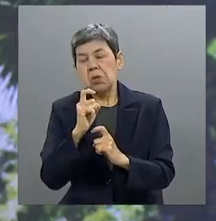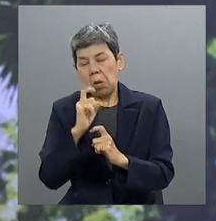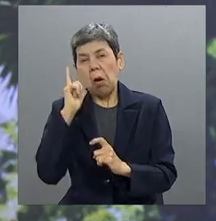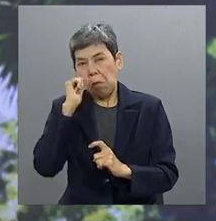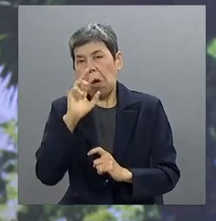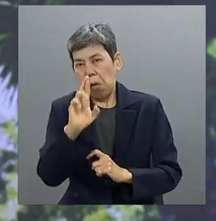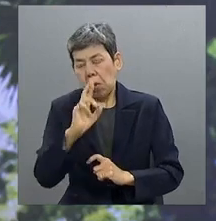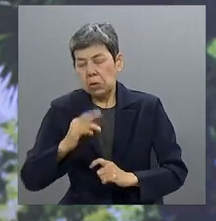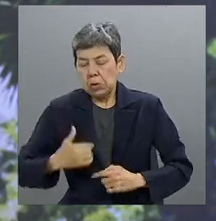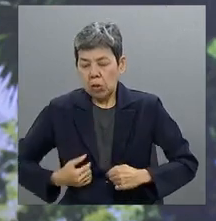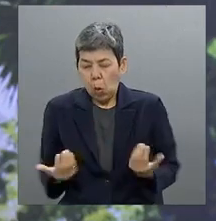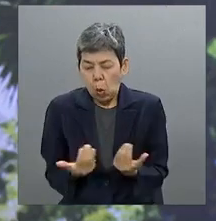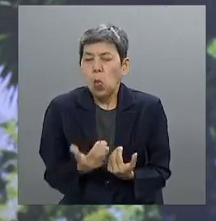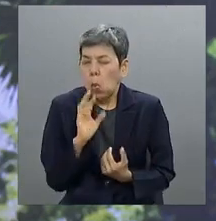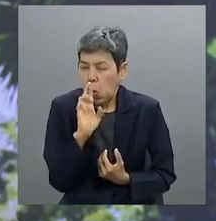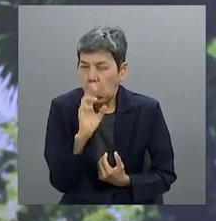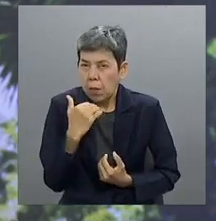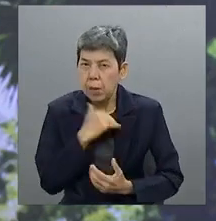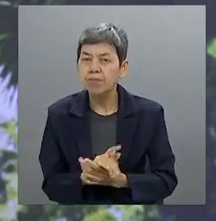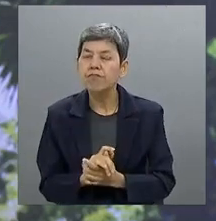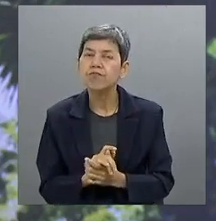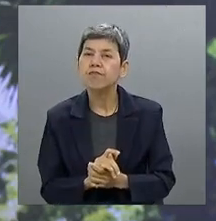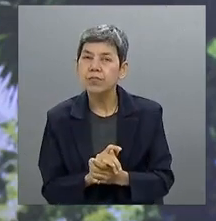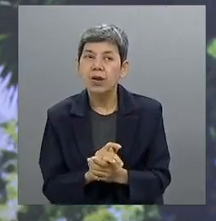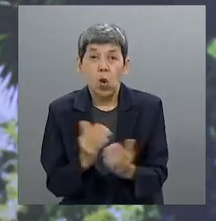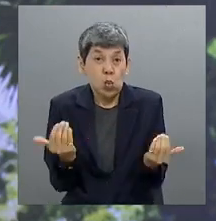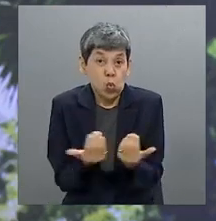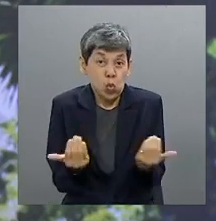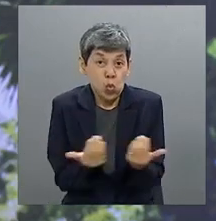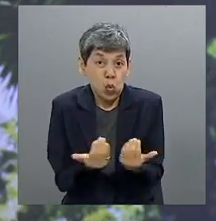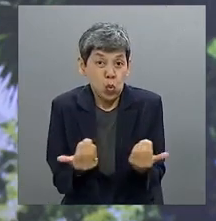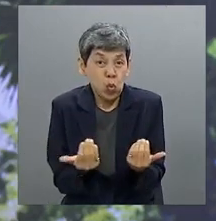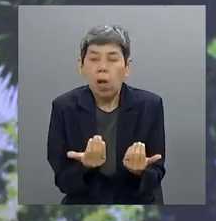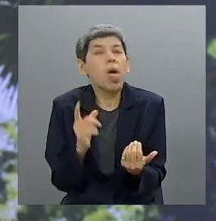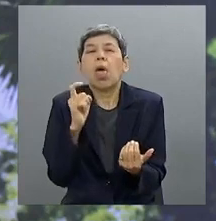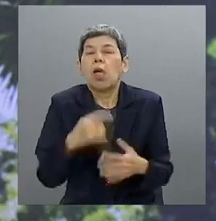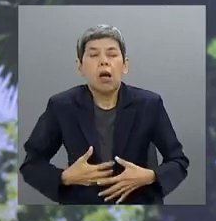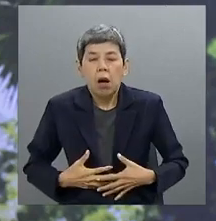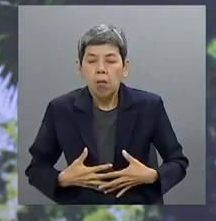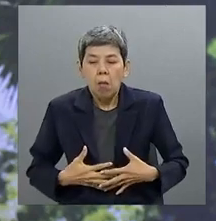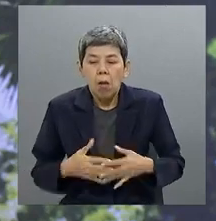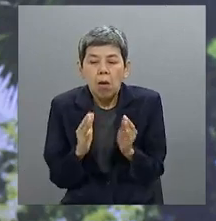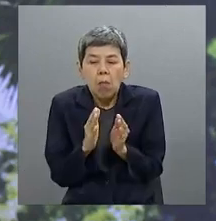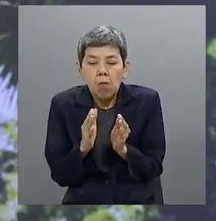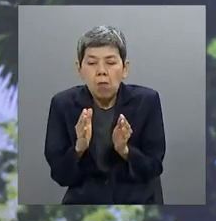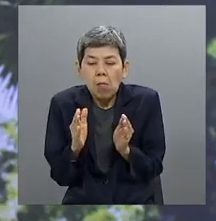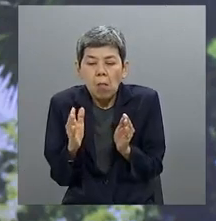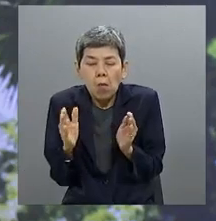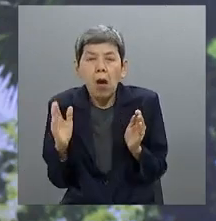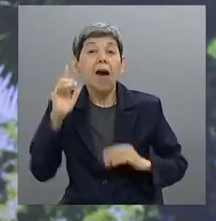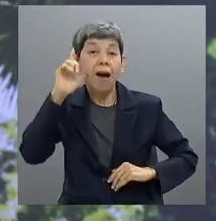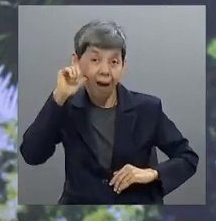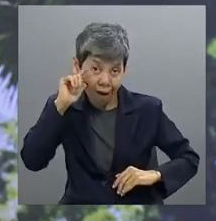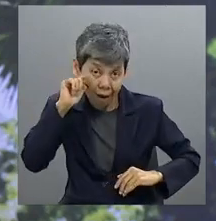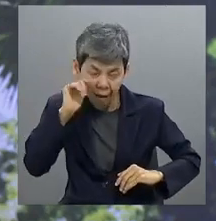ารกในครรภ์แน่ๆหลักๆเลยก็คือของลูกเนี่ยส่วนมากก็คือไปต่อไม่ได้อยู่แล้วก็จะต้องยุติการตั้งครรภ ์ คุณแม่เนี่ยถ้าเกิดภาวะแทรก